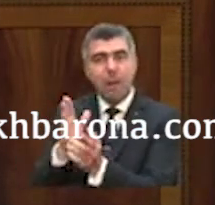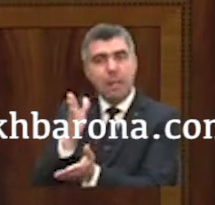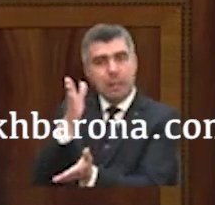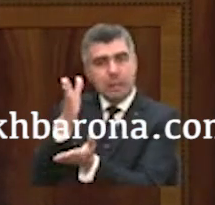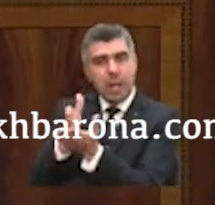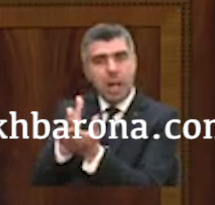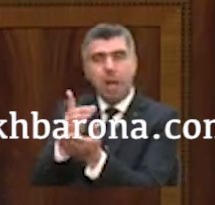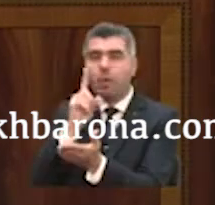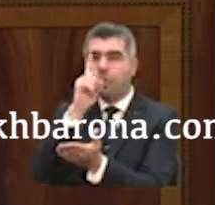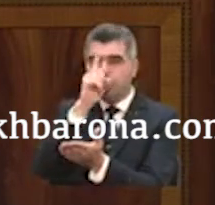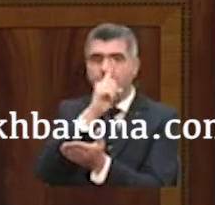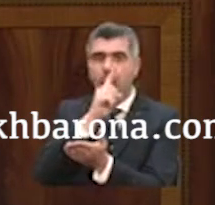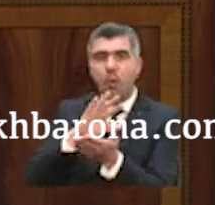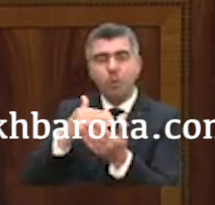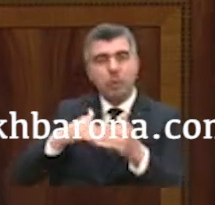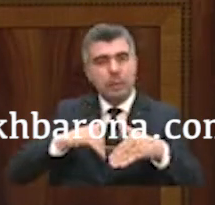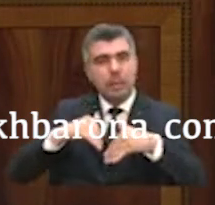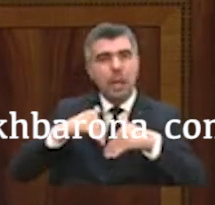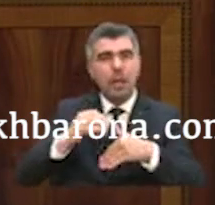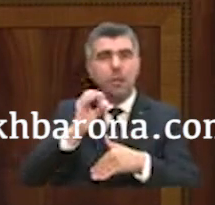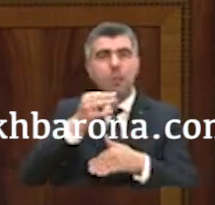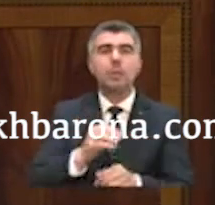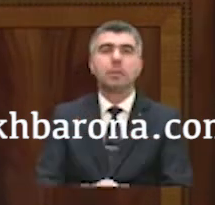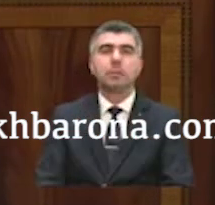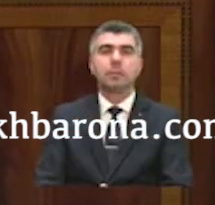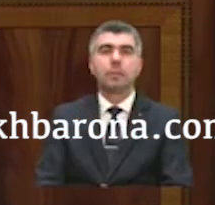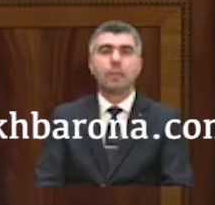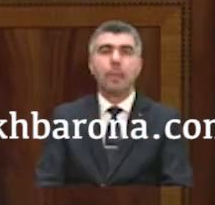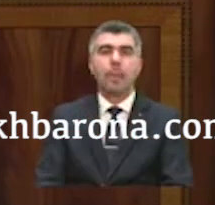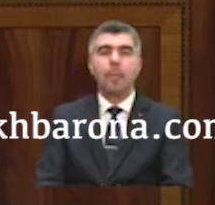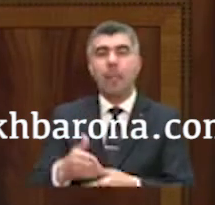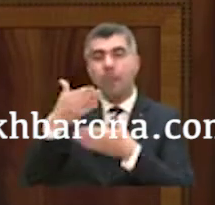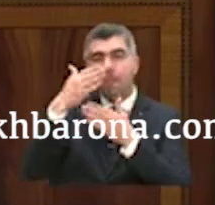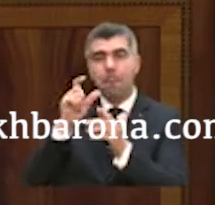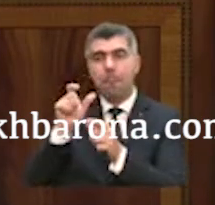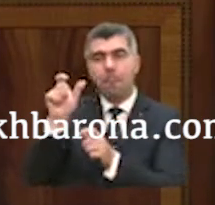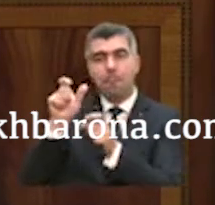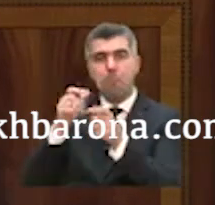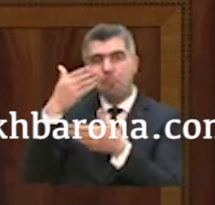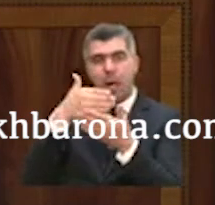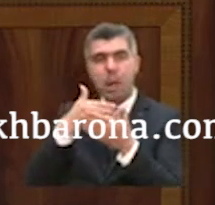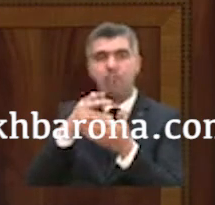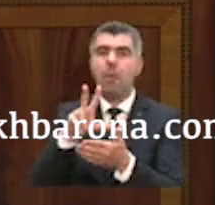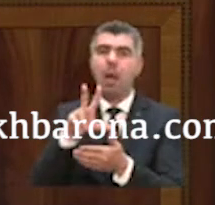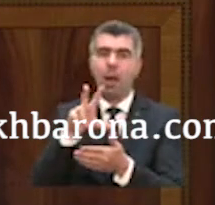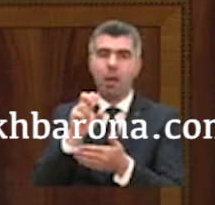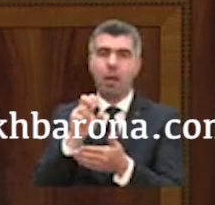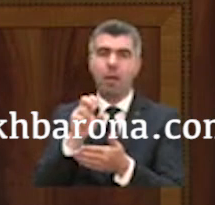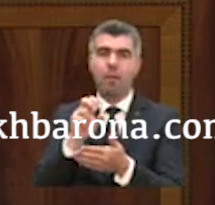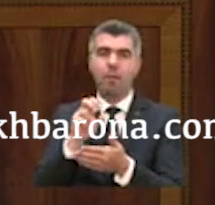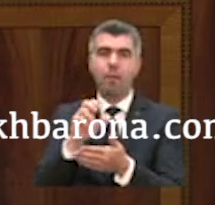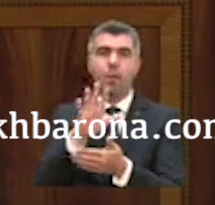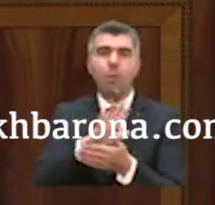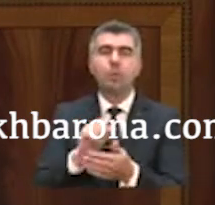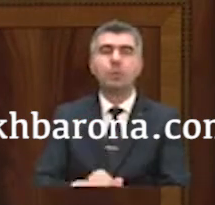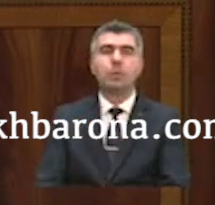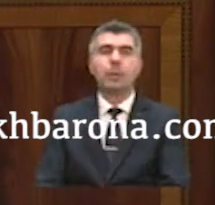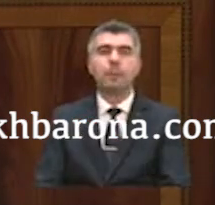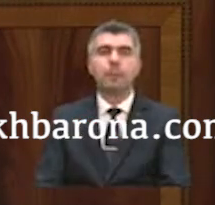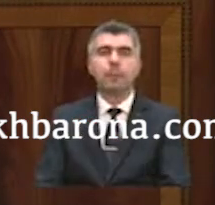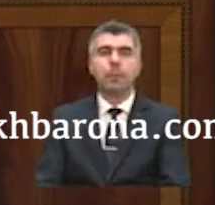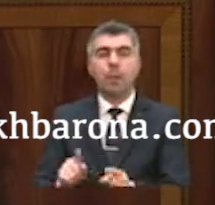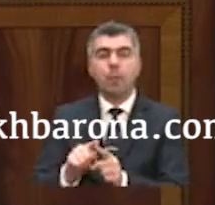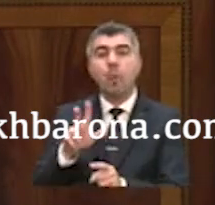الأزمة واخدين الطريق الصحيح. والمواطن كيعرفنا وكيعرف الطاقات ديالنا